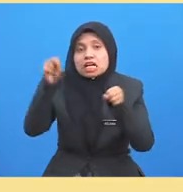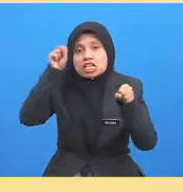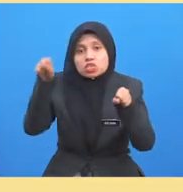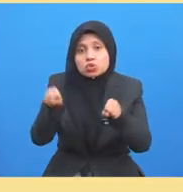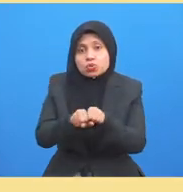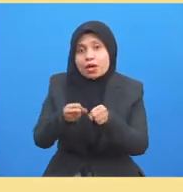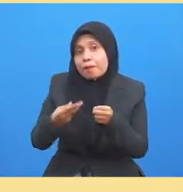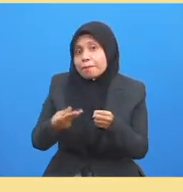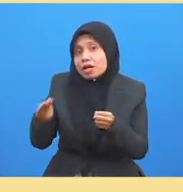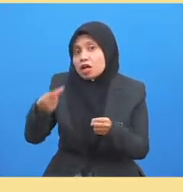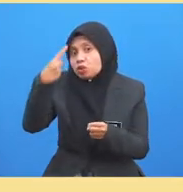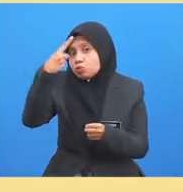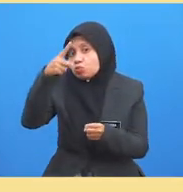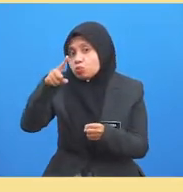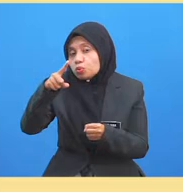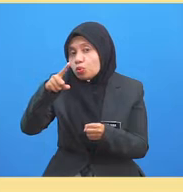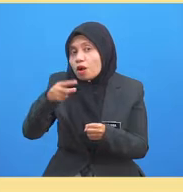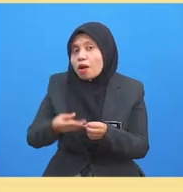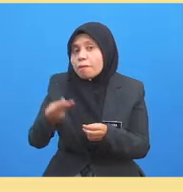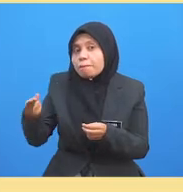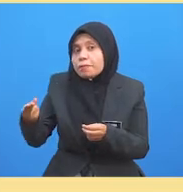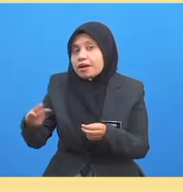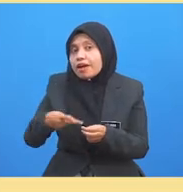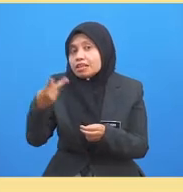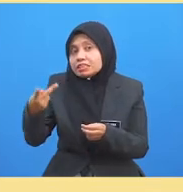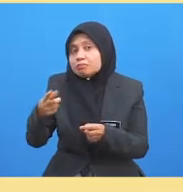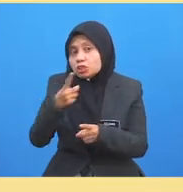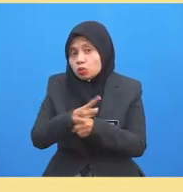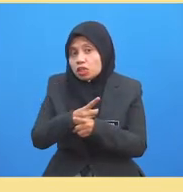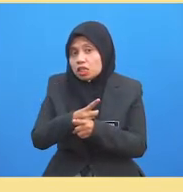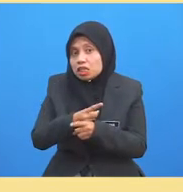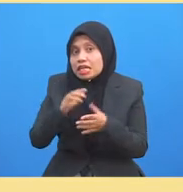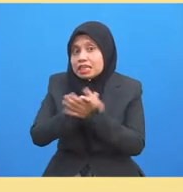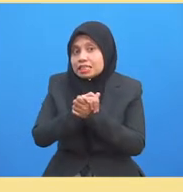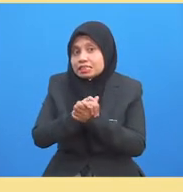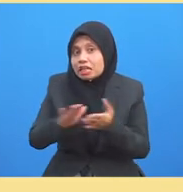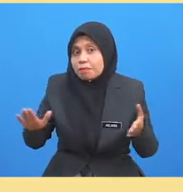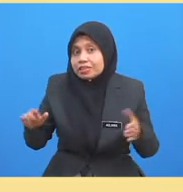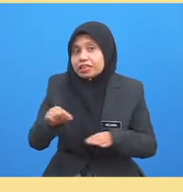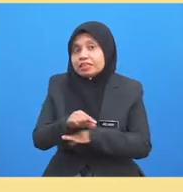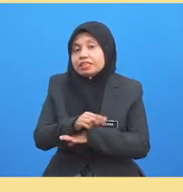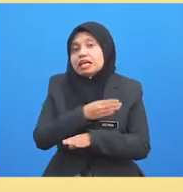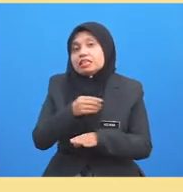kesesuaian bahan untuk produk sebenar, keselamatan penggunaan.